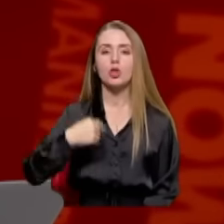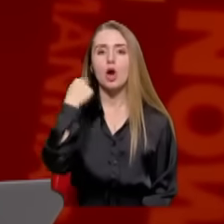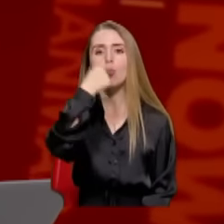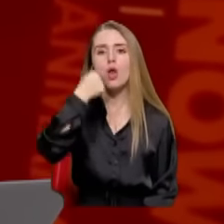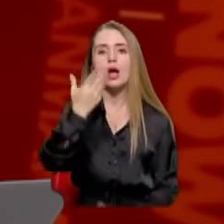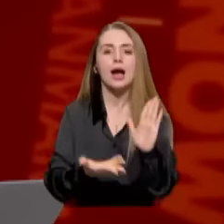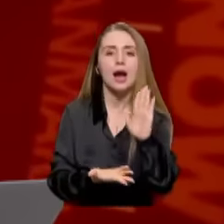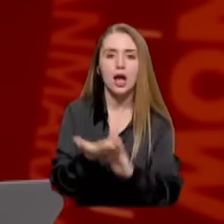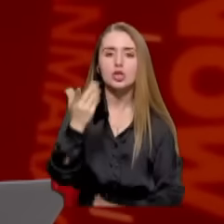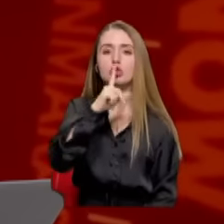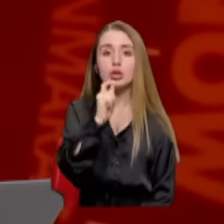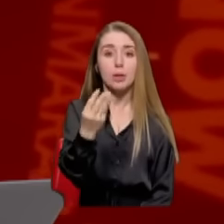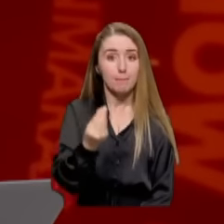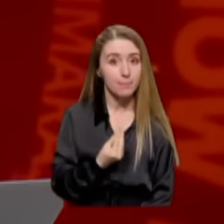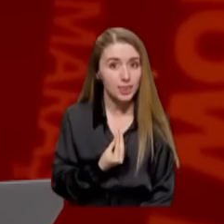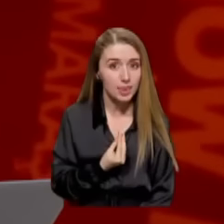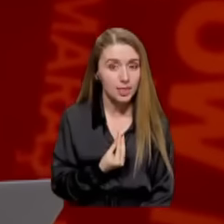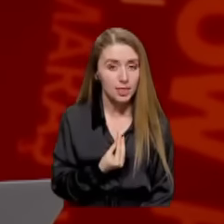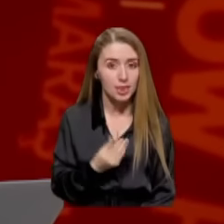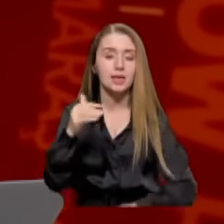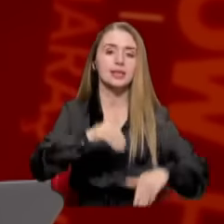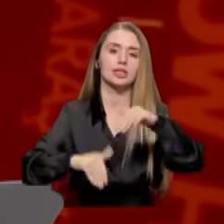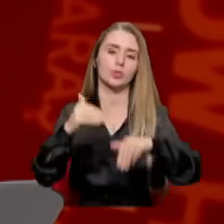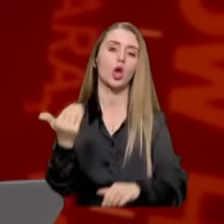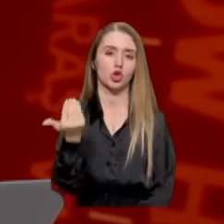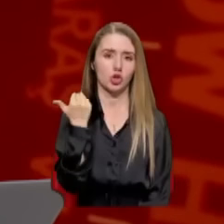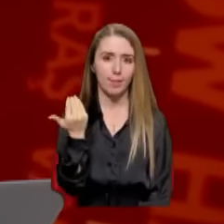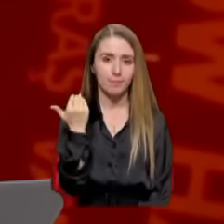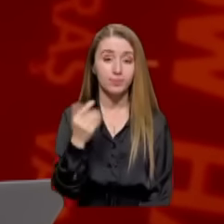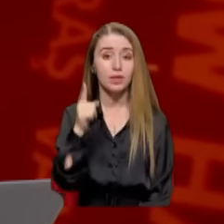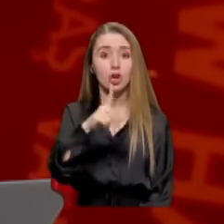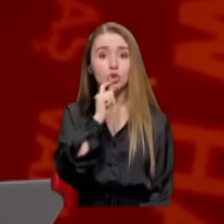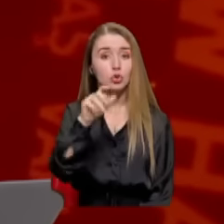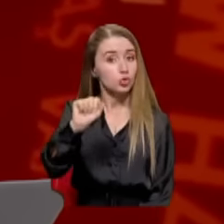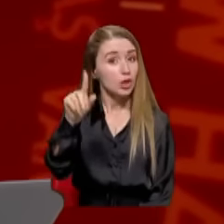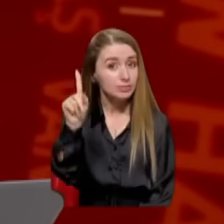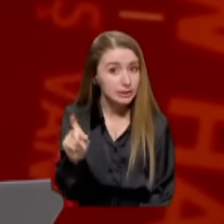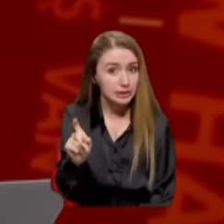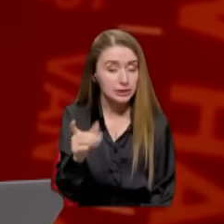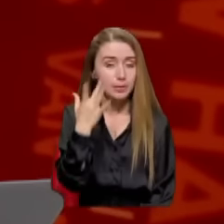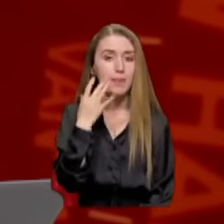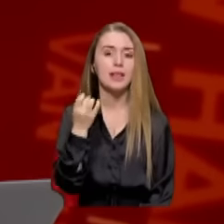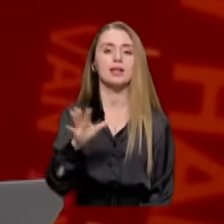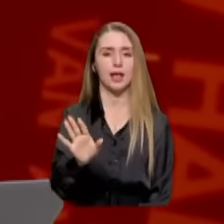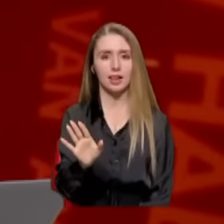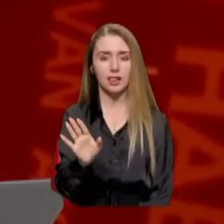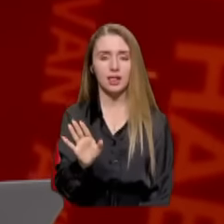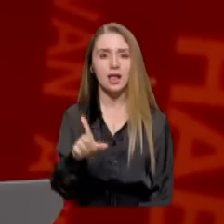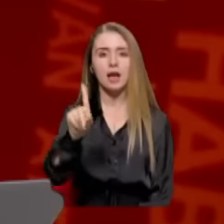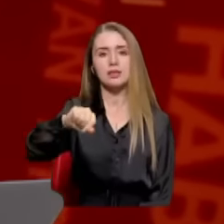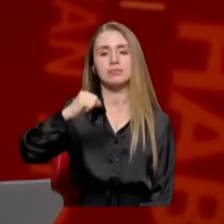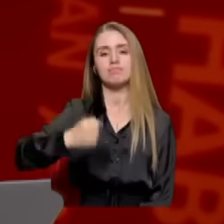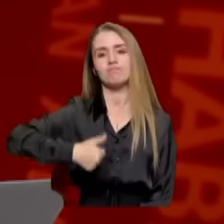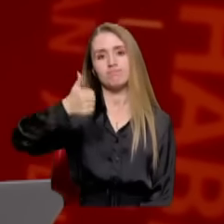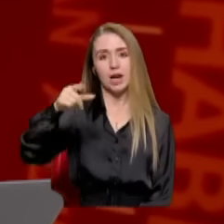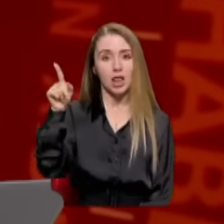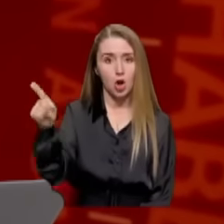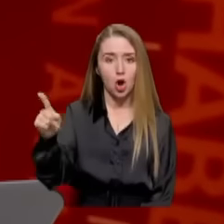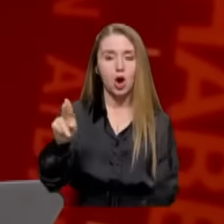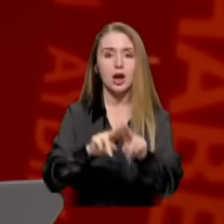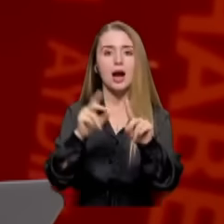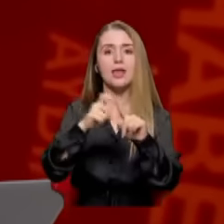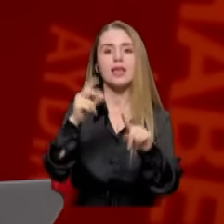mülakatların kaldırılacağı sözünü vermişti seçim öncesinde. O söz tutulacak mı belli değil. Hazine ve Maliye Bakanlığı